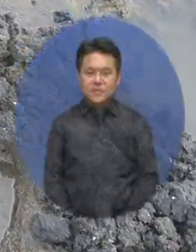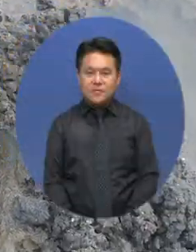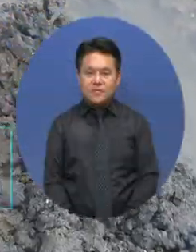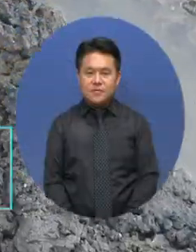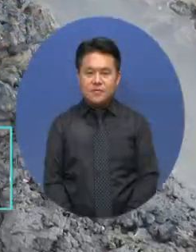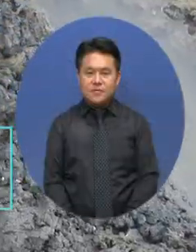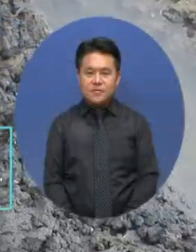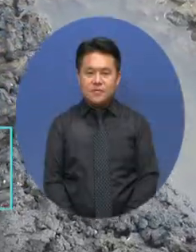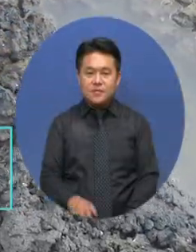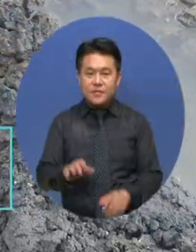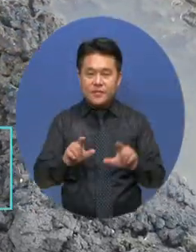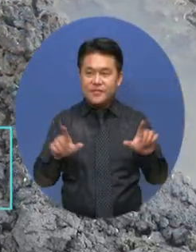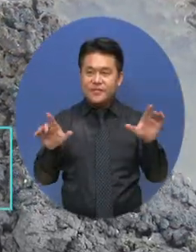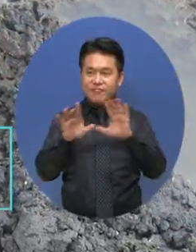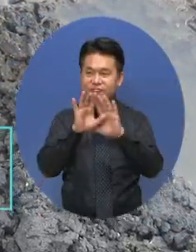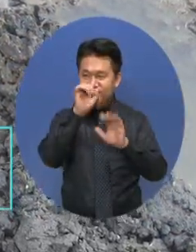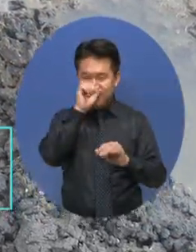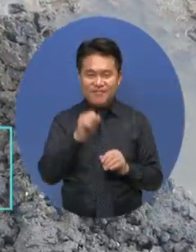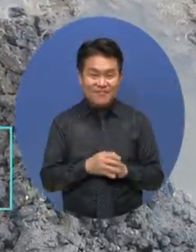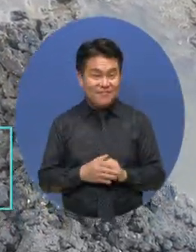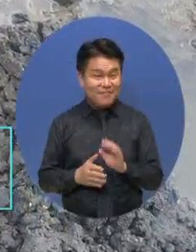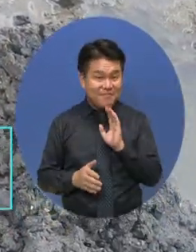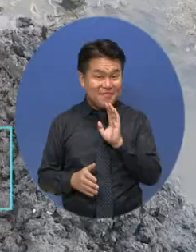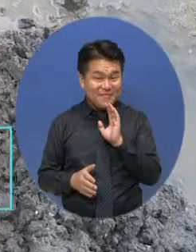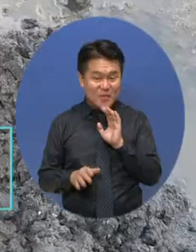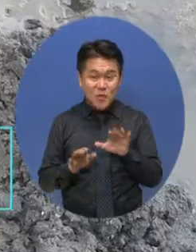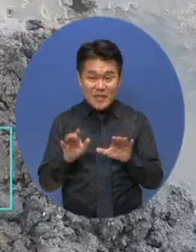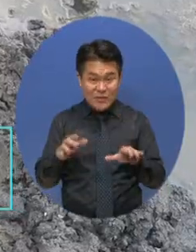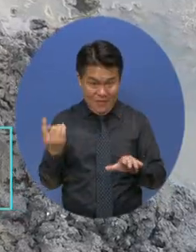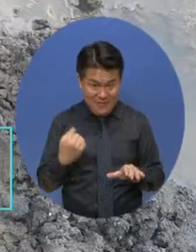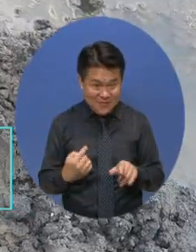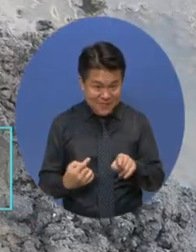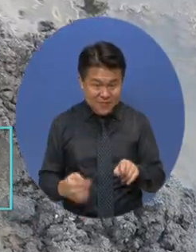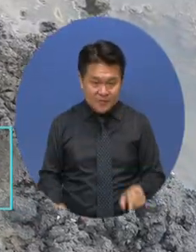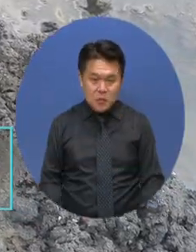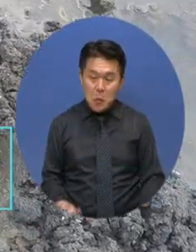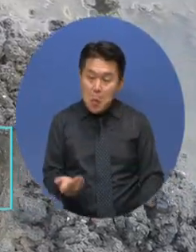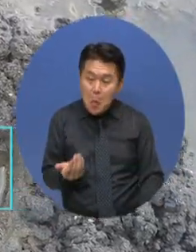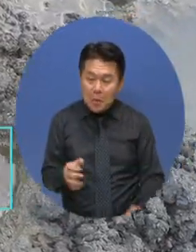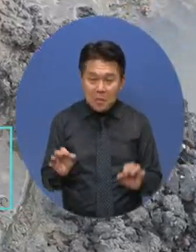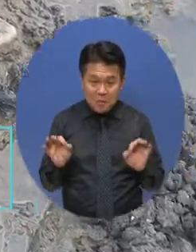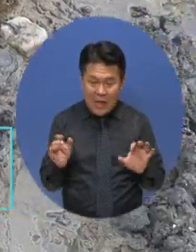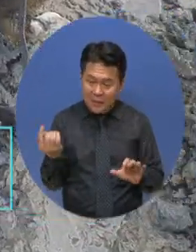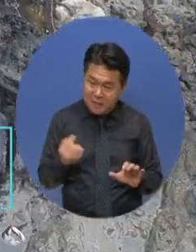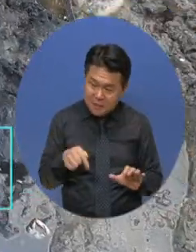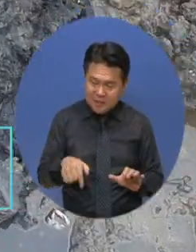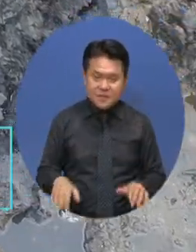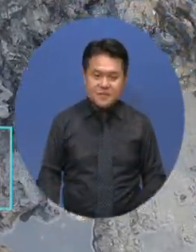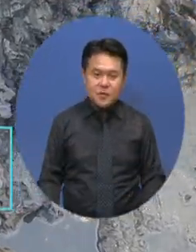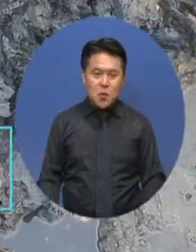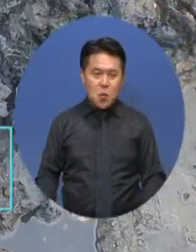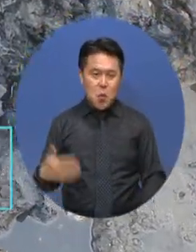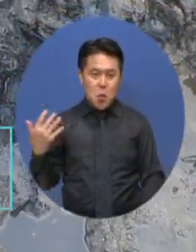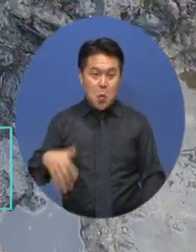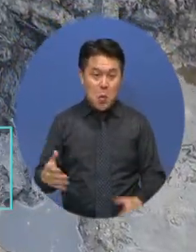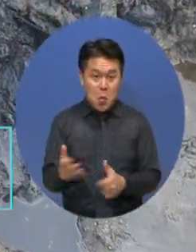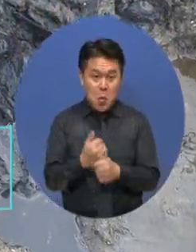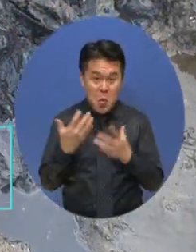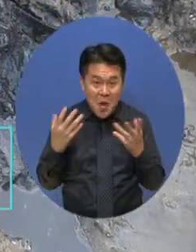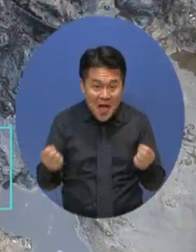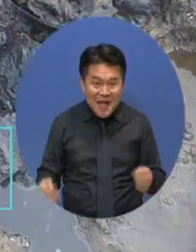날치를 잘 잡은 것 같아요. 아, 오늘 날치를 잘 잡으셨어요? 방금 오신 거예요? 우리 나 방금 왔어요. 방금 온 거 치고 되게 많이